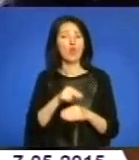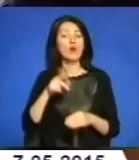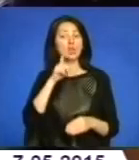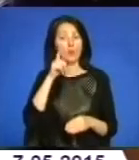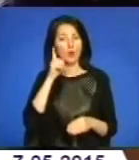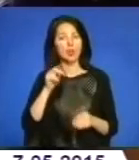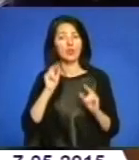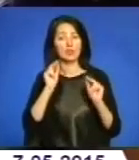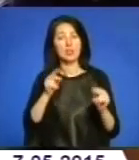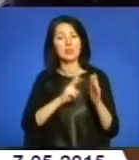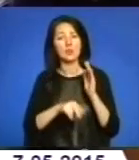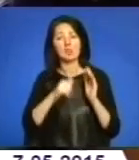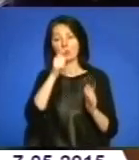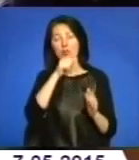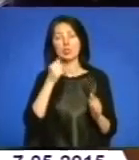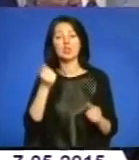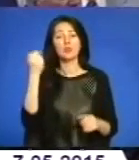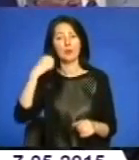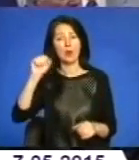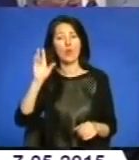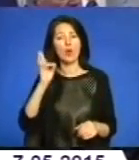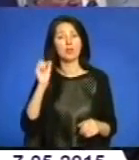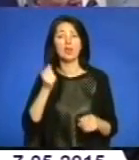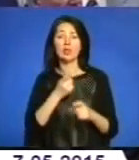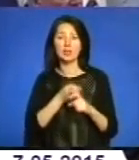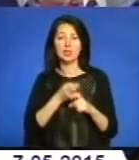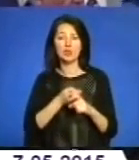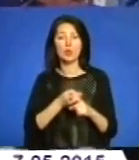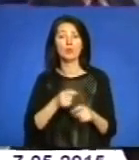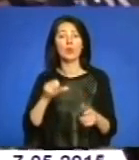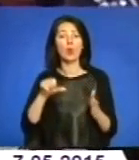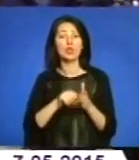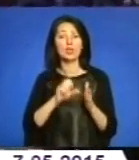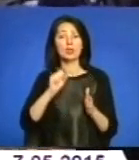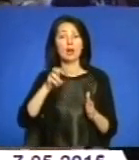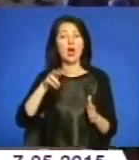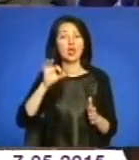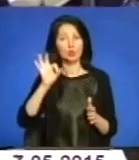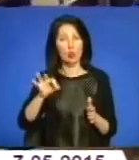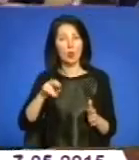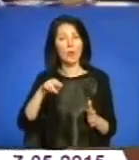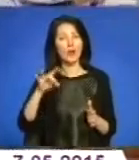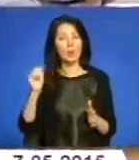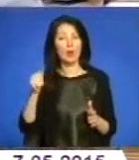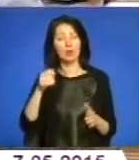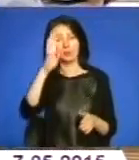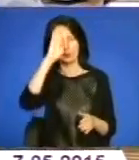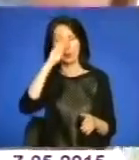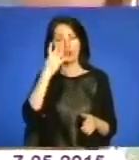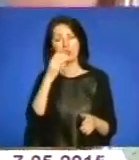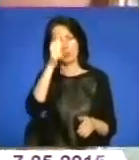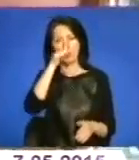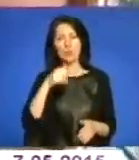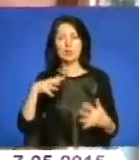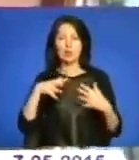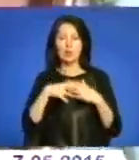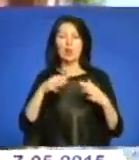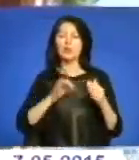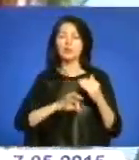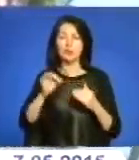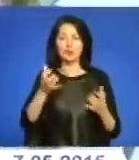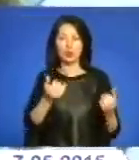нагоди 70-ї річниці перемоги над нацизмом – учасник АТО Валентин Примак. Чоловік 4 місяці воював на Сході,